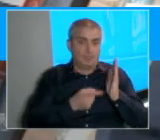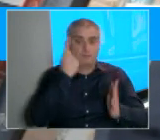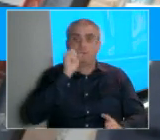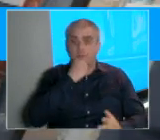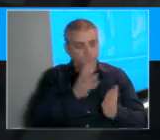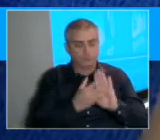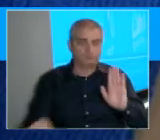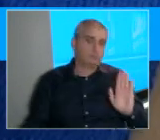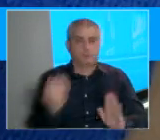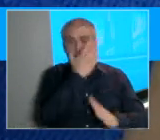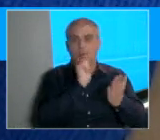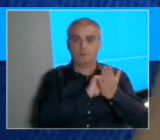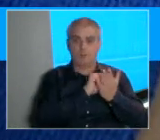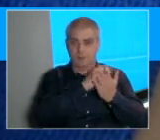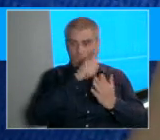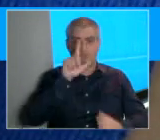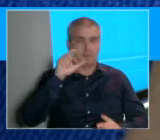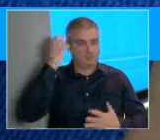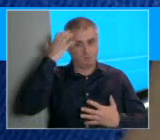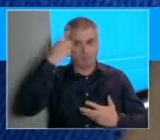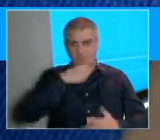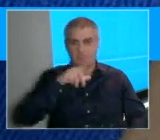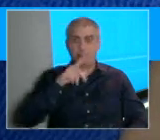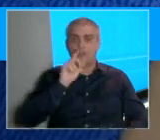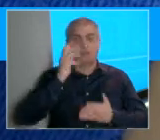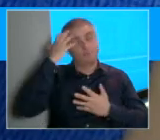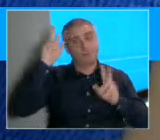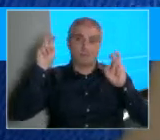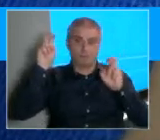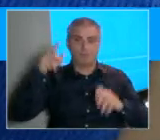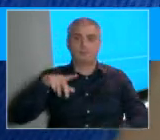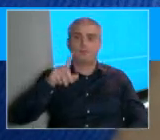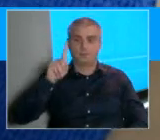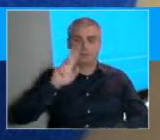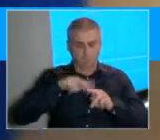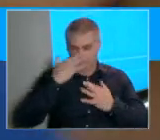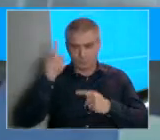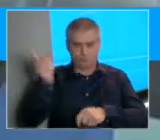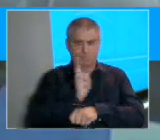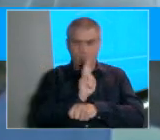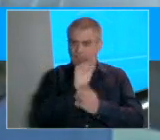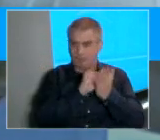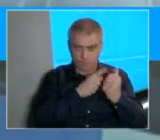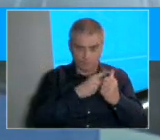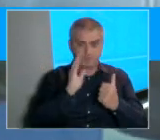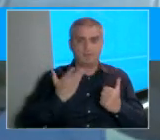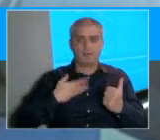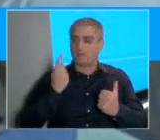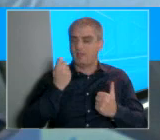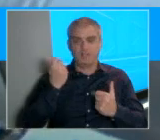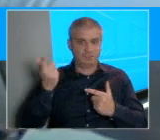בהיסטוריה, שהוציאו אותו מעיתון לנסט, של מדען לכאורה בשם וייקפילד, שאחרי זה התברר שהוא גם זייף את הנתונים, וגם קיבל